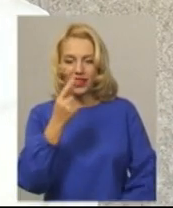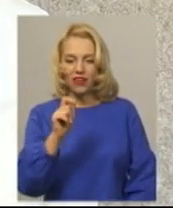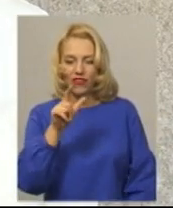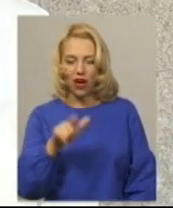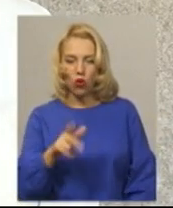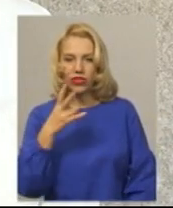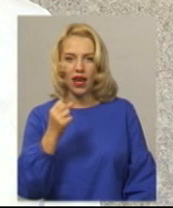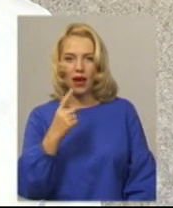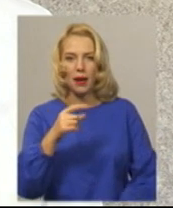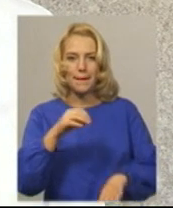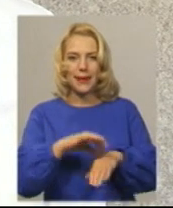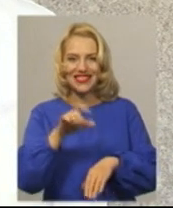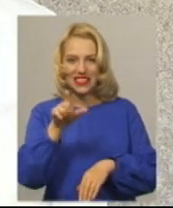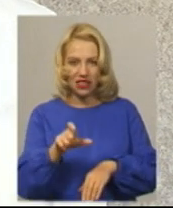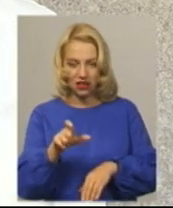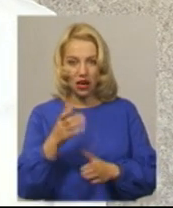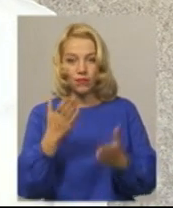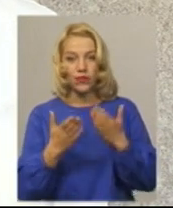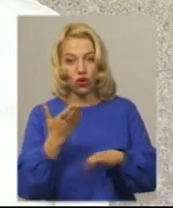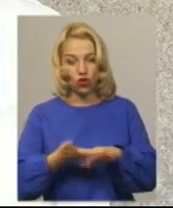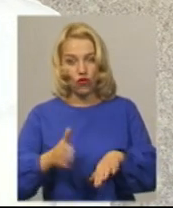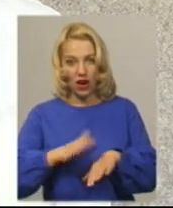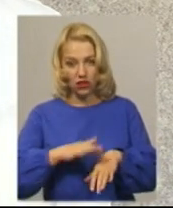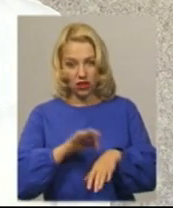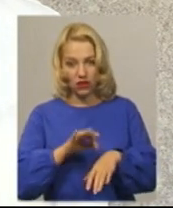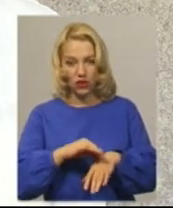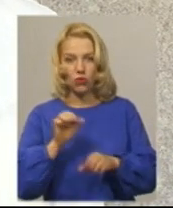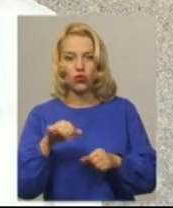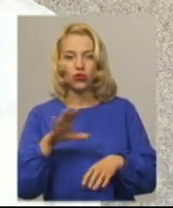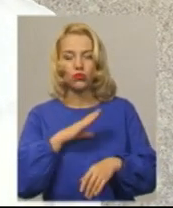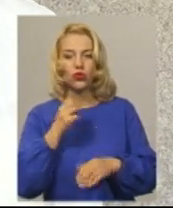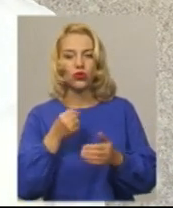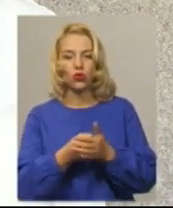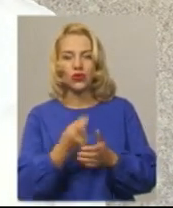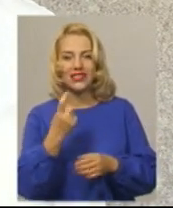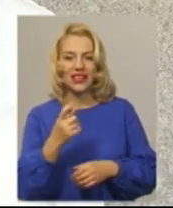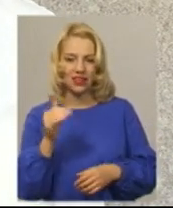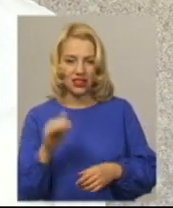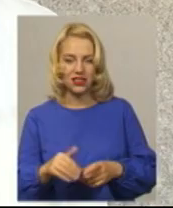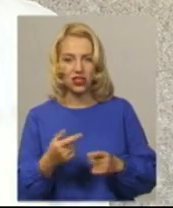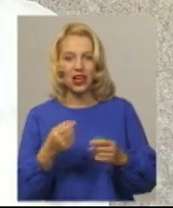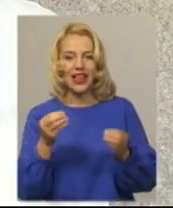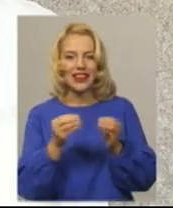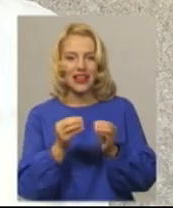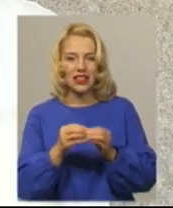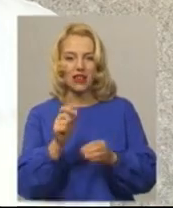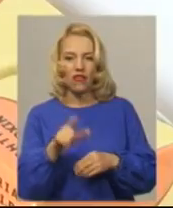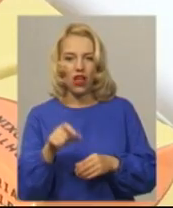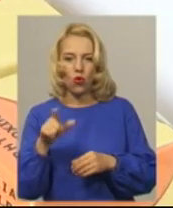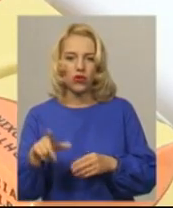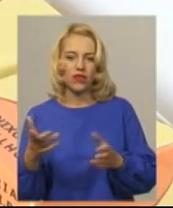важка форма, може бути навіть до 100 тисяч, тобто до 10 таких флаконів, які ми